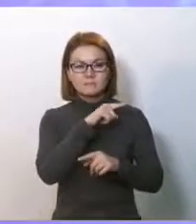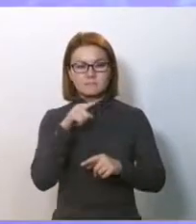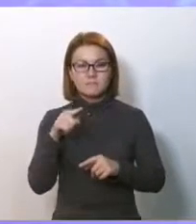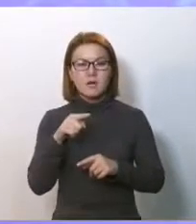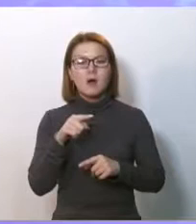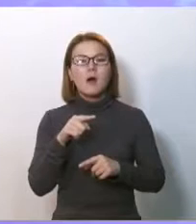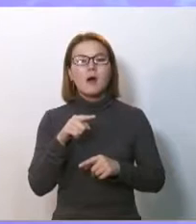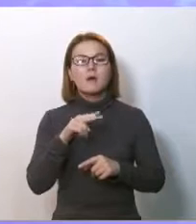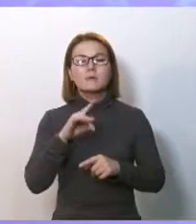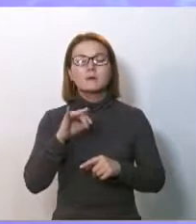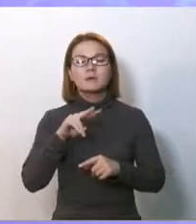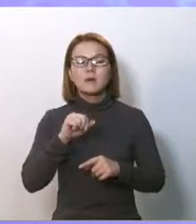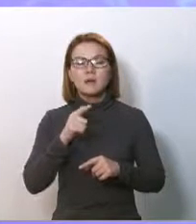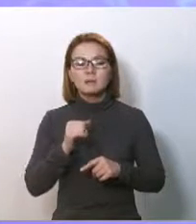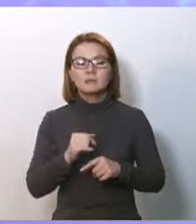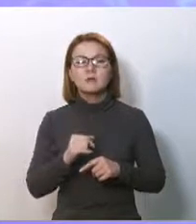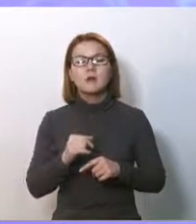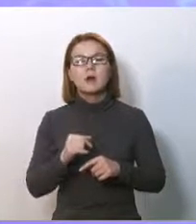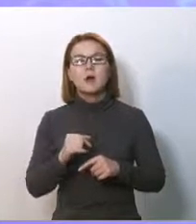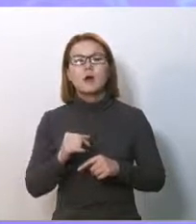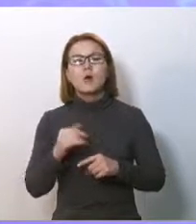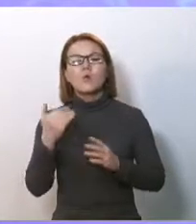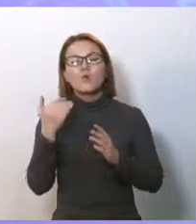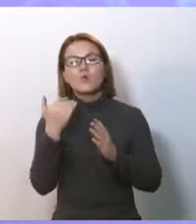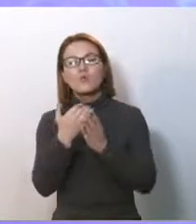прилагательных. Урок был интересный,